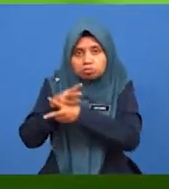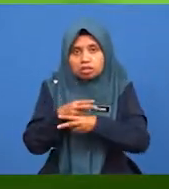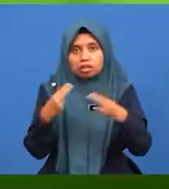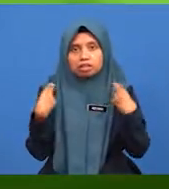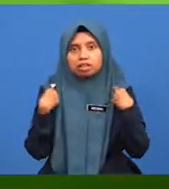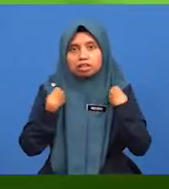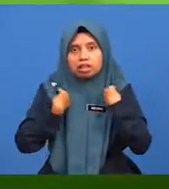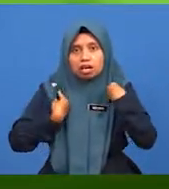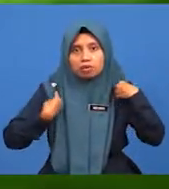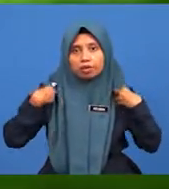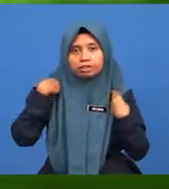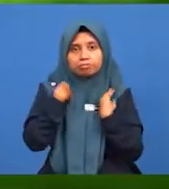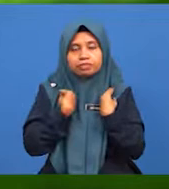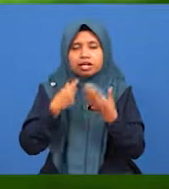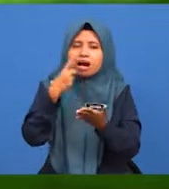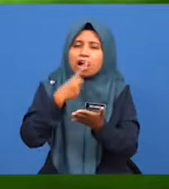kamu pelihara?